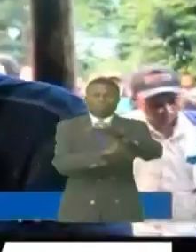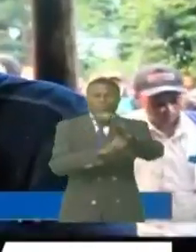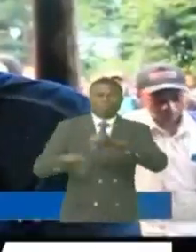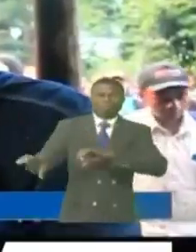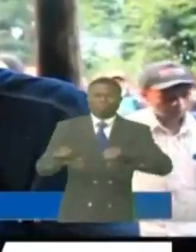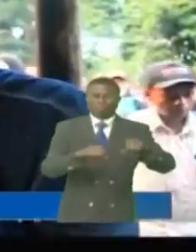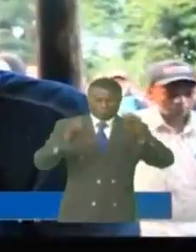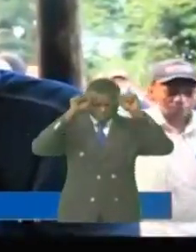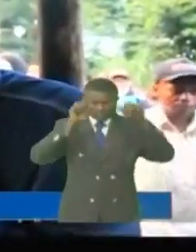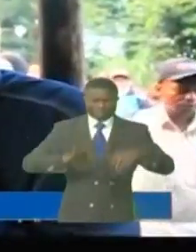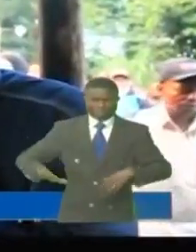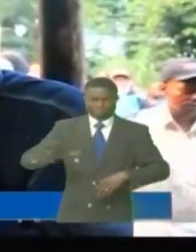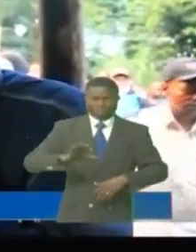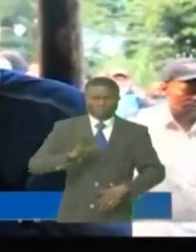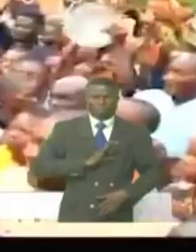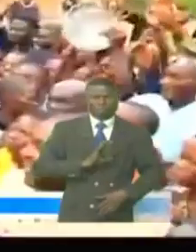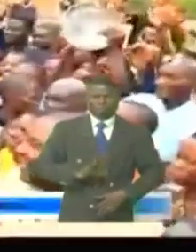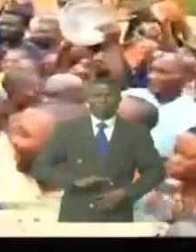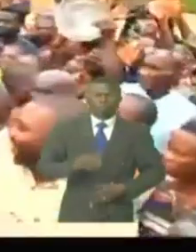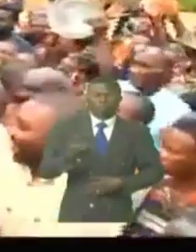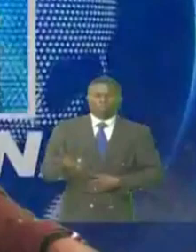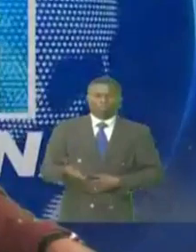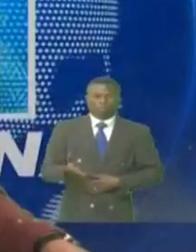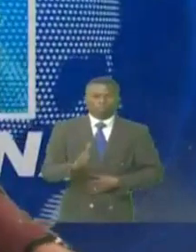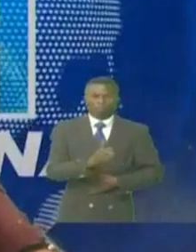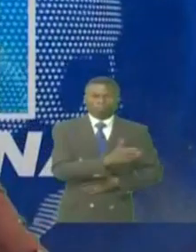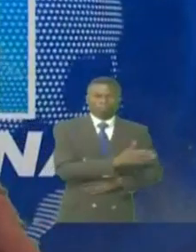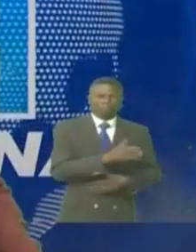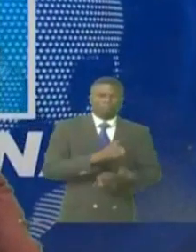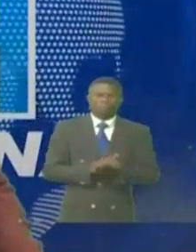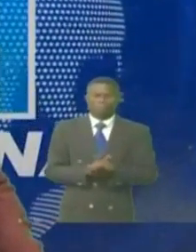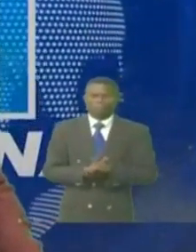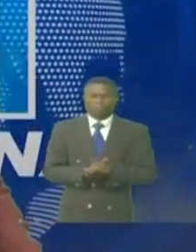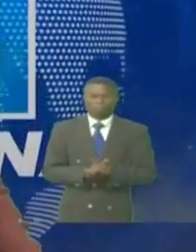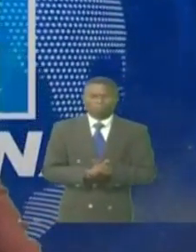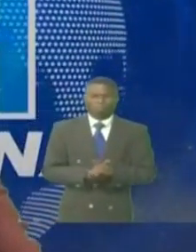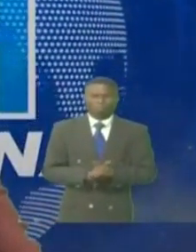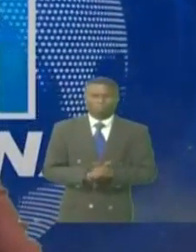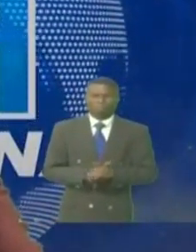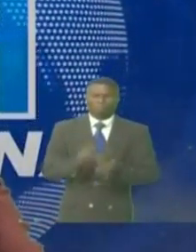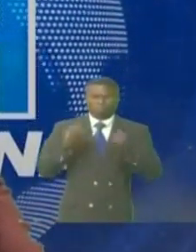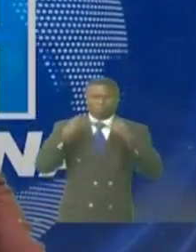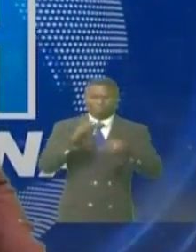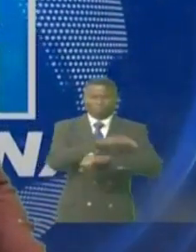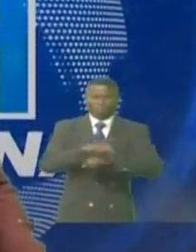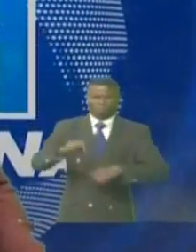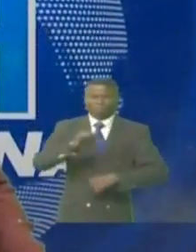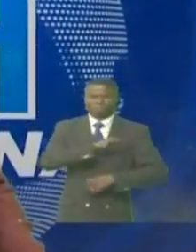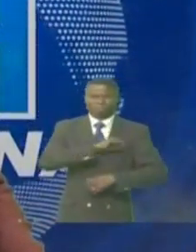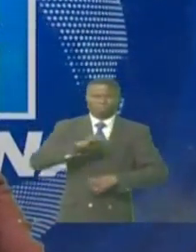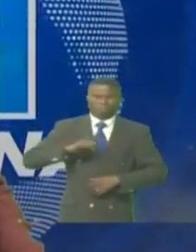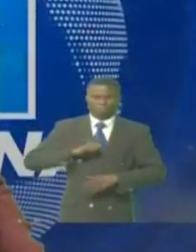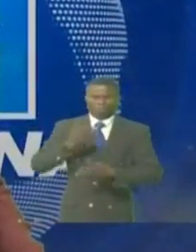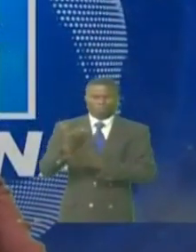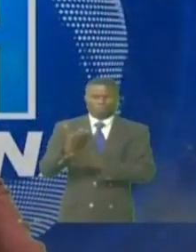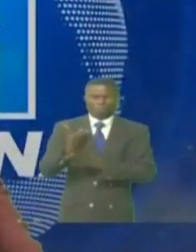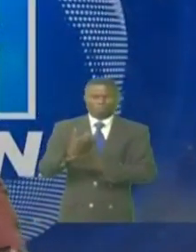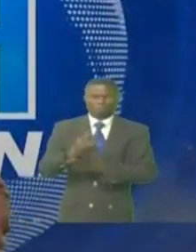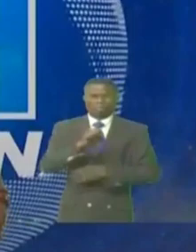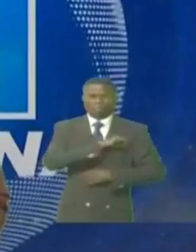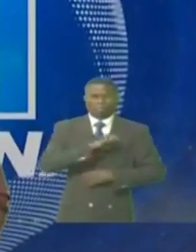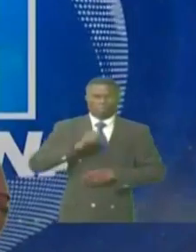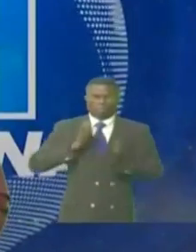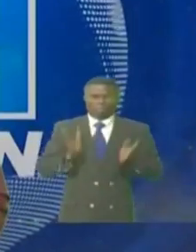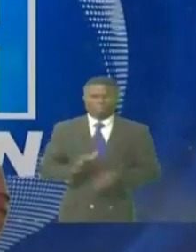actions du chef de l'État, Félix-Antoine Tshisekedi. Et puis, en nouvelle, le bureau du Sénat invite les honorables